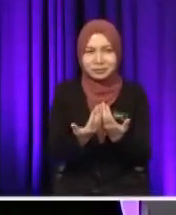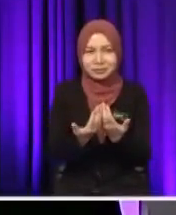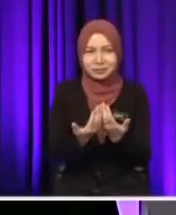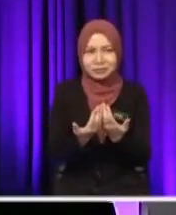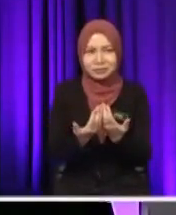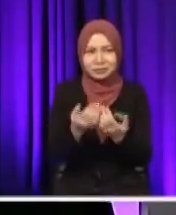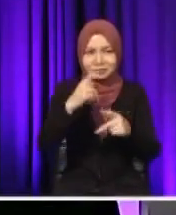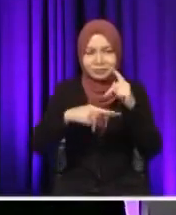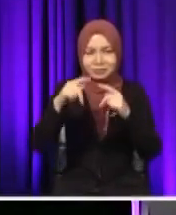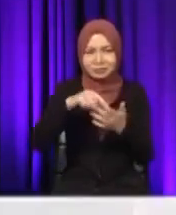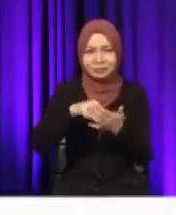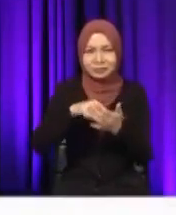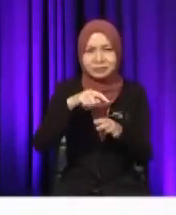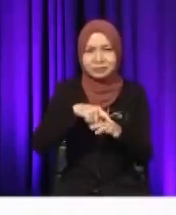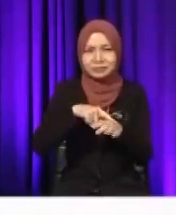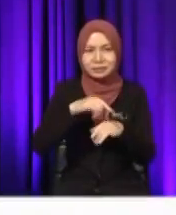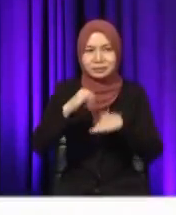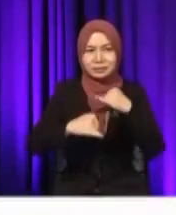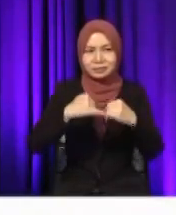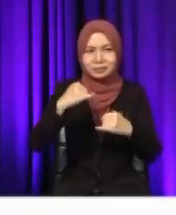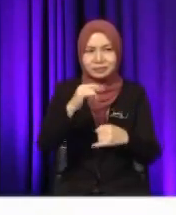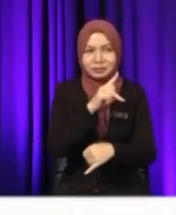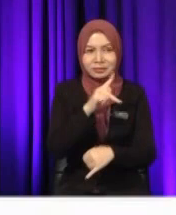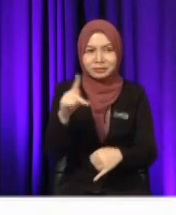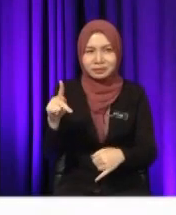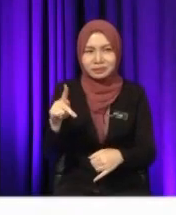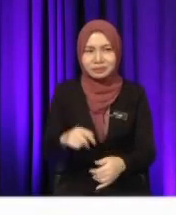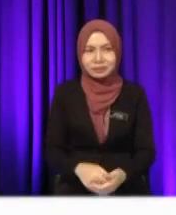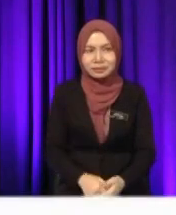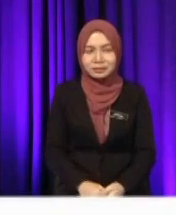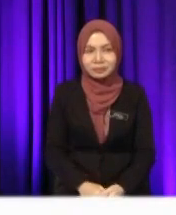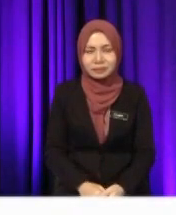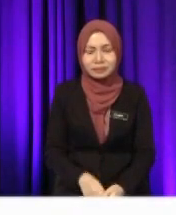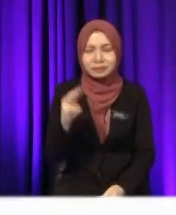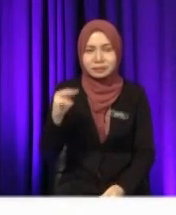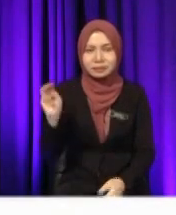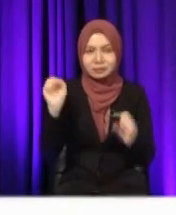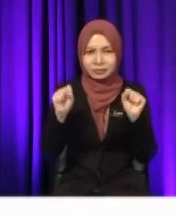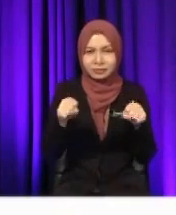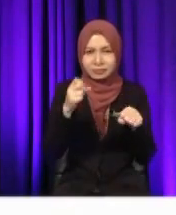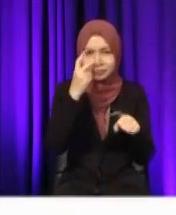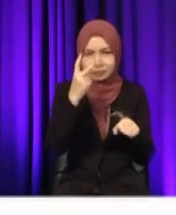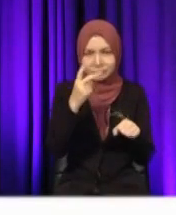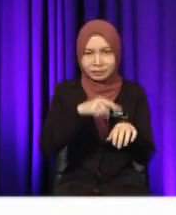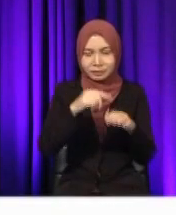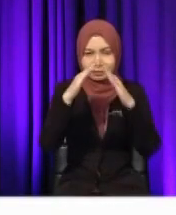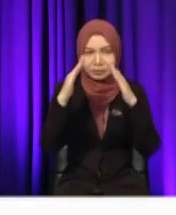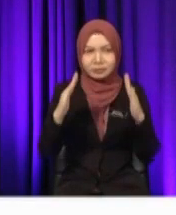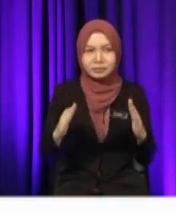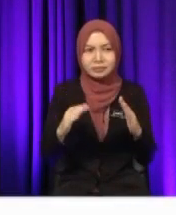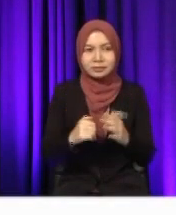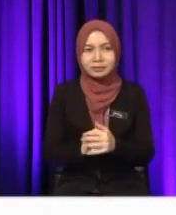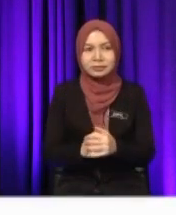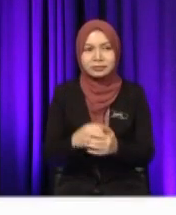Okey, ini kalau kita tengok murid-murid di rumah boleh tengok dalam buku teks sama seperti gambar rajah ini. Iaitu kita